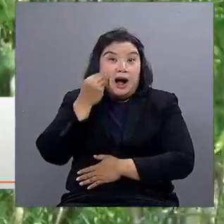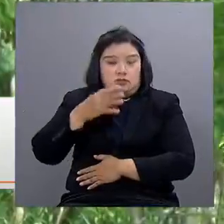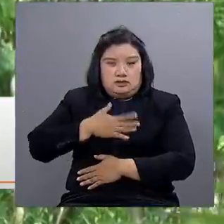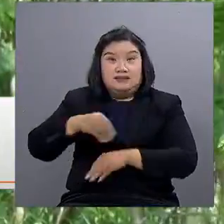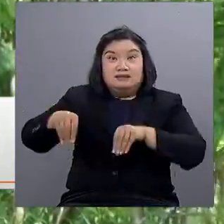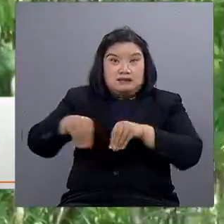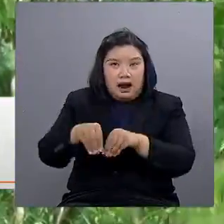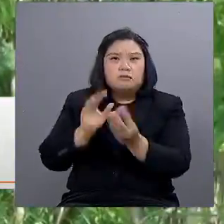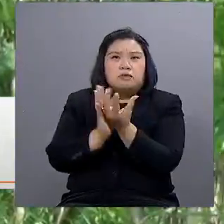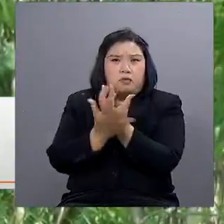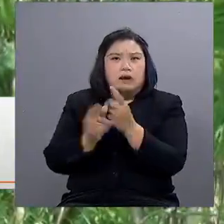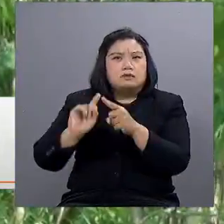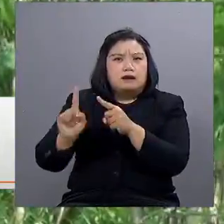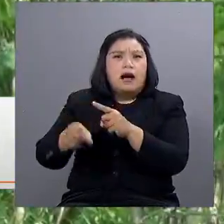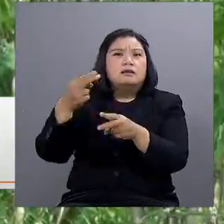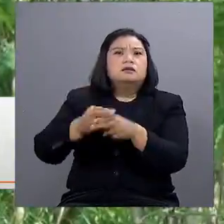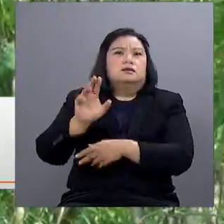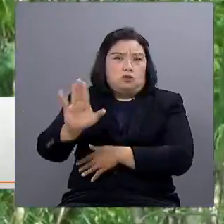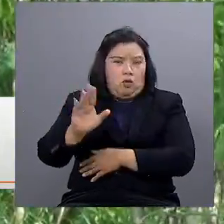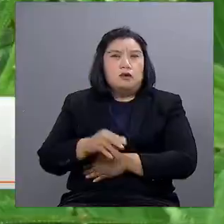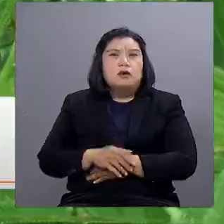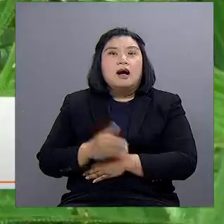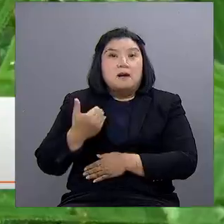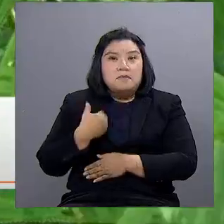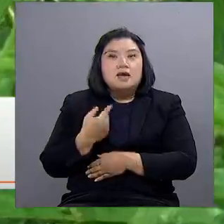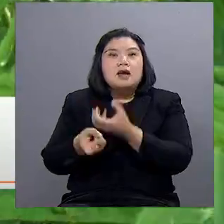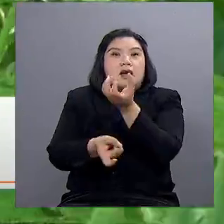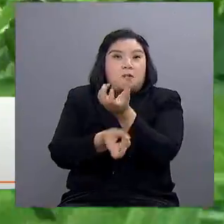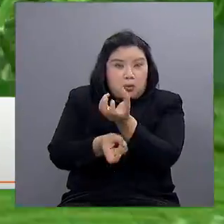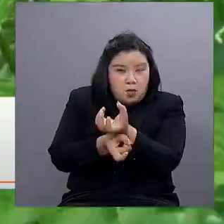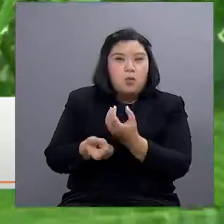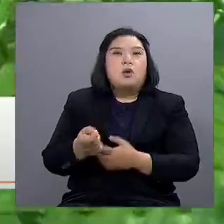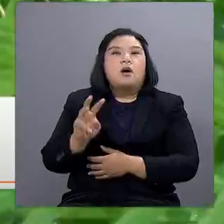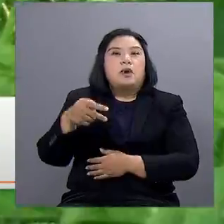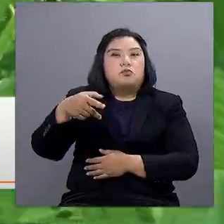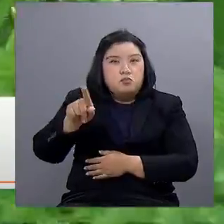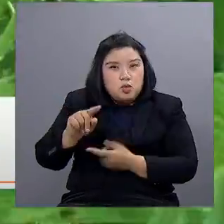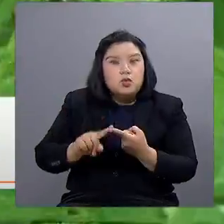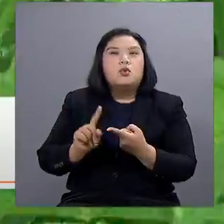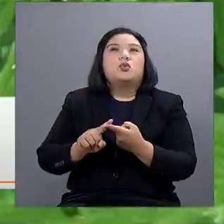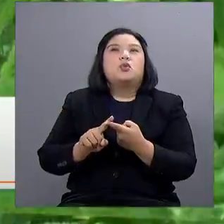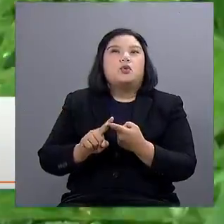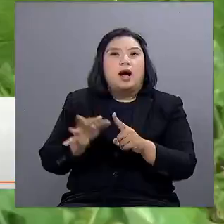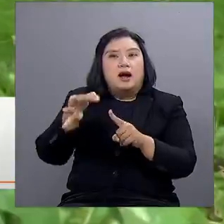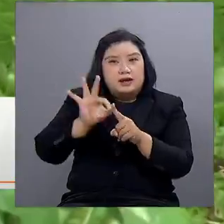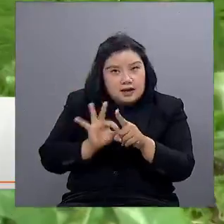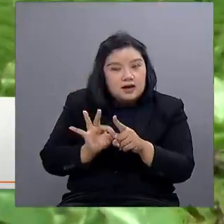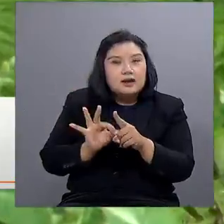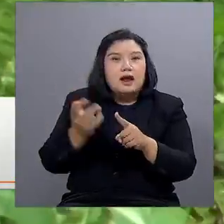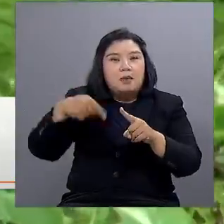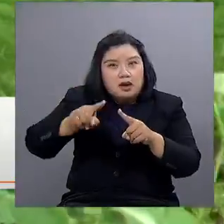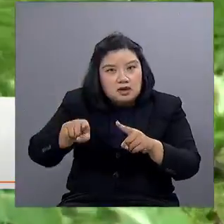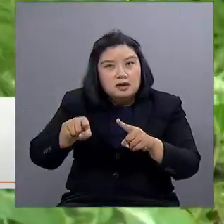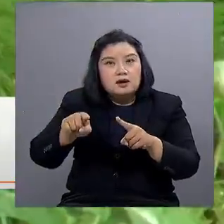คะไม่ว่าจะเป็นต้นมะม่วงหิมพานต์มันปูชะอมกระถิ่น ตำลึงแล้วก็ผักหวานค่ะโดยตัวเ